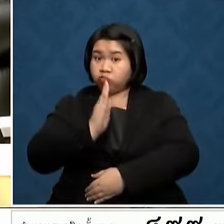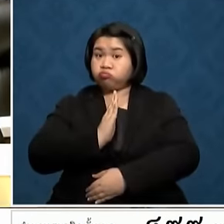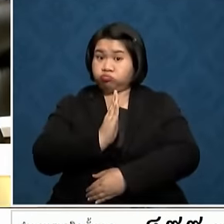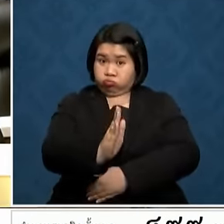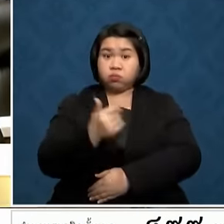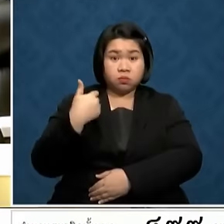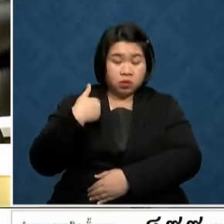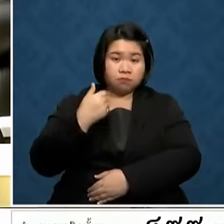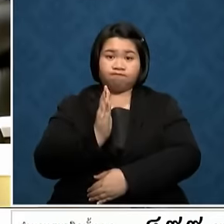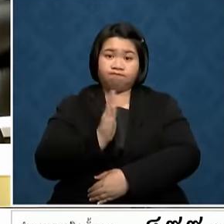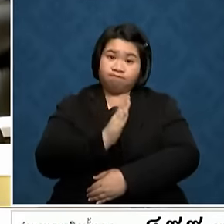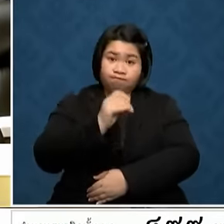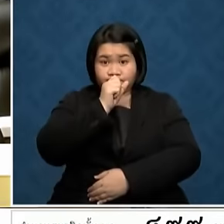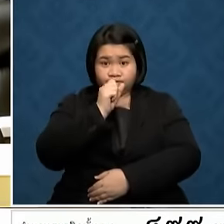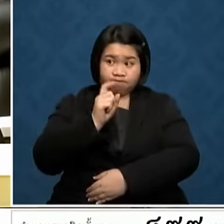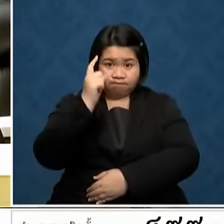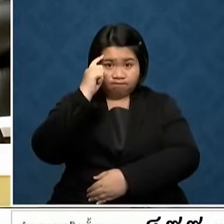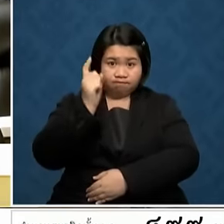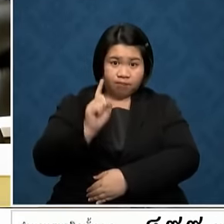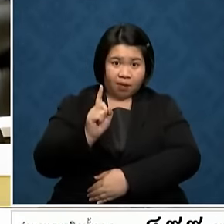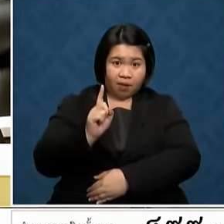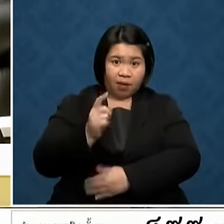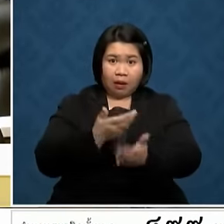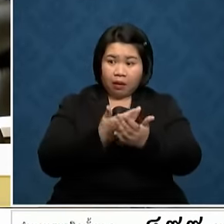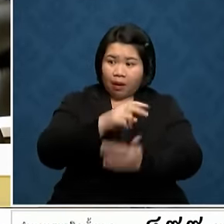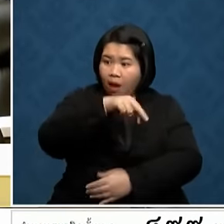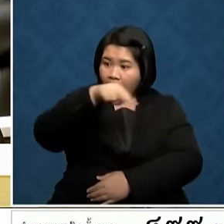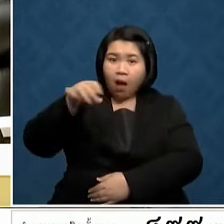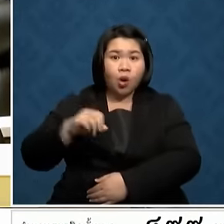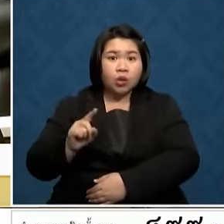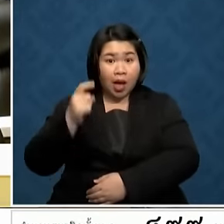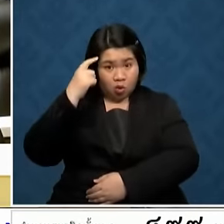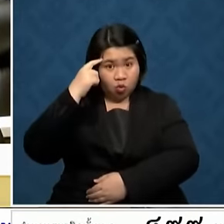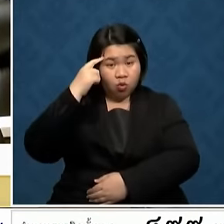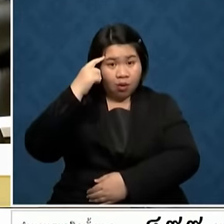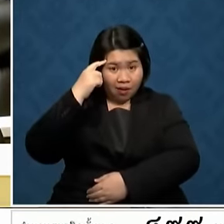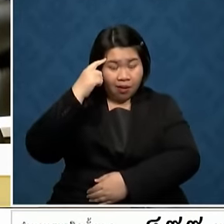ตงมากัท่ หอไม้วาเขาไมไดคดวไ้ก่อนวจะหางกบ มาส่วไหนมาทำใหได